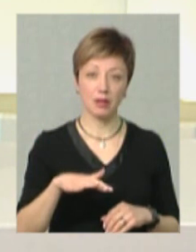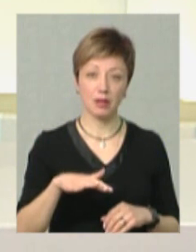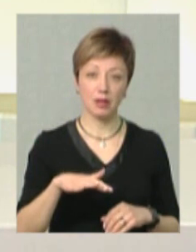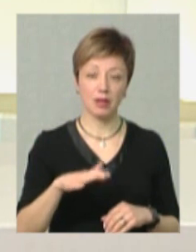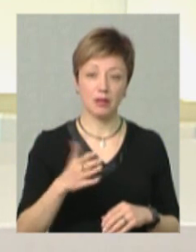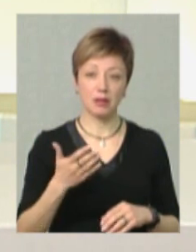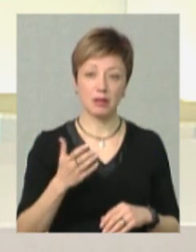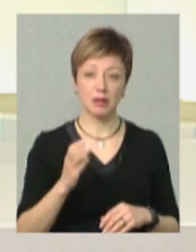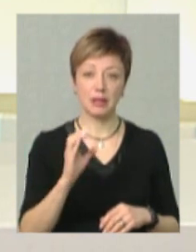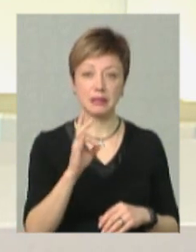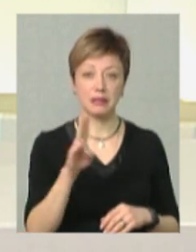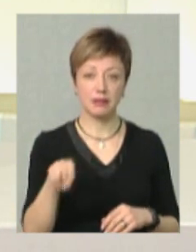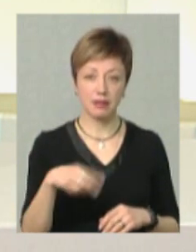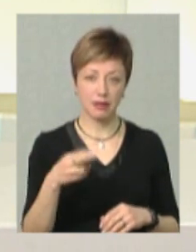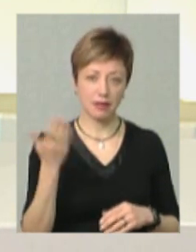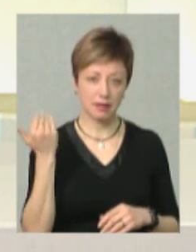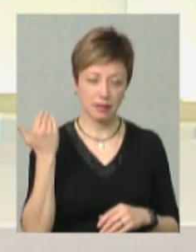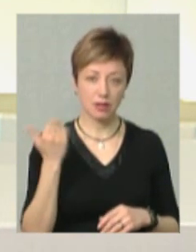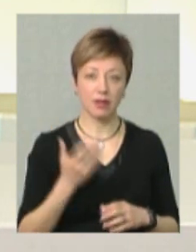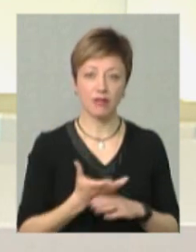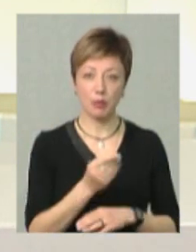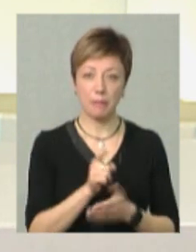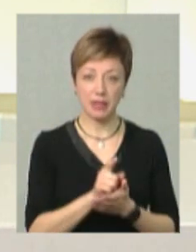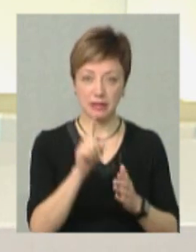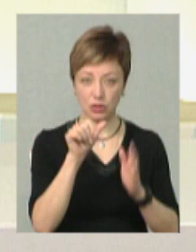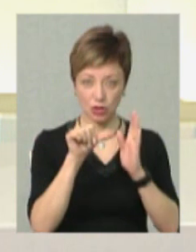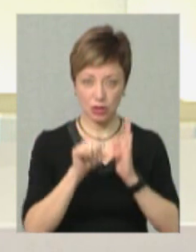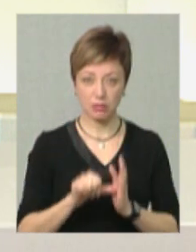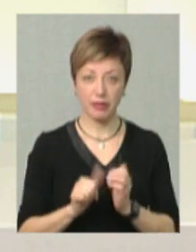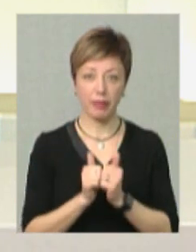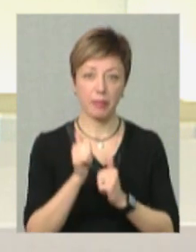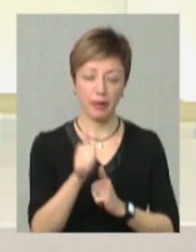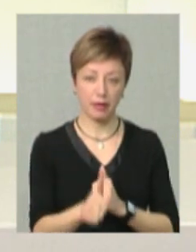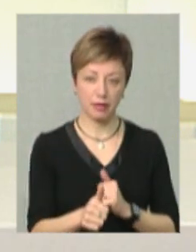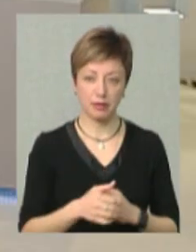Незалежних Держав, виплата пенсії за 6 місяців наперед.